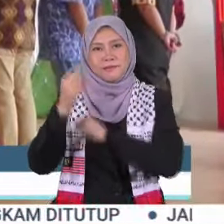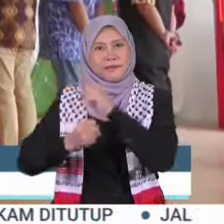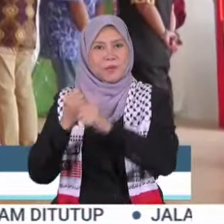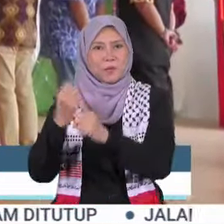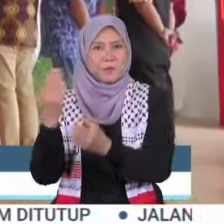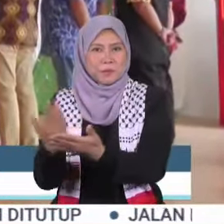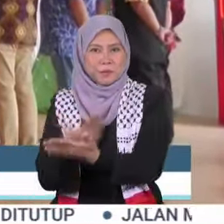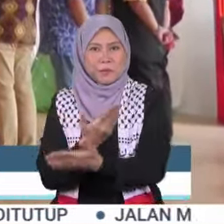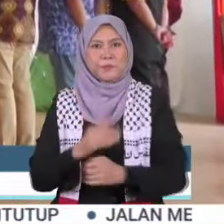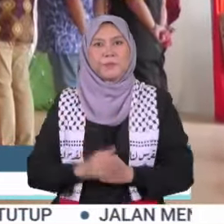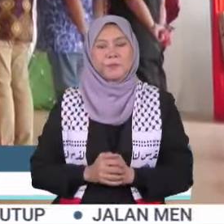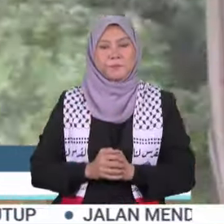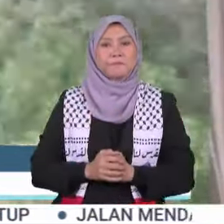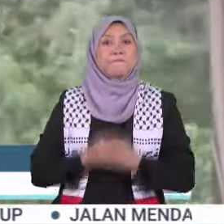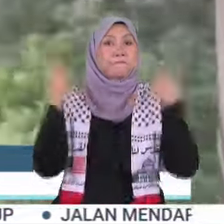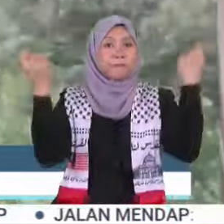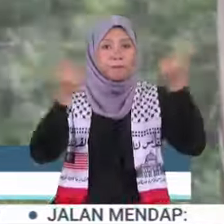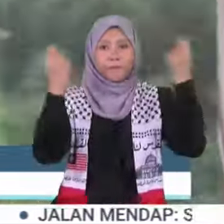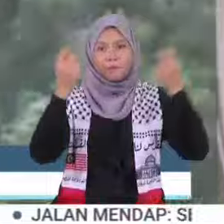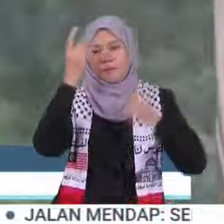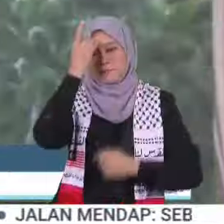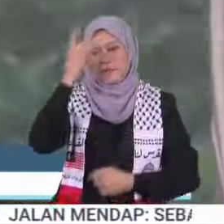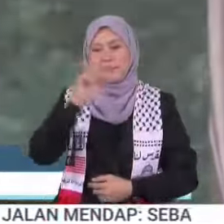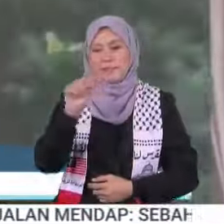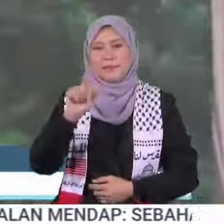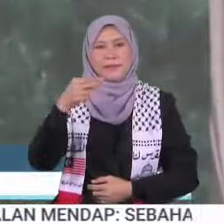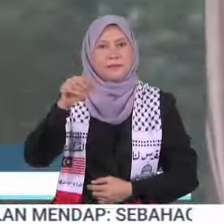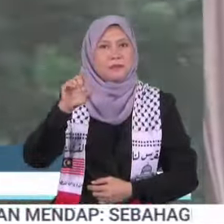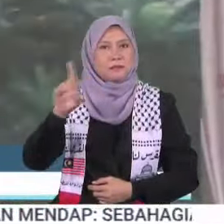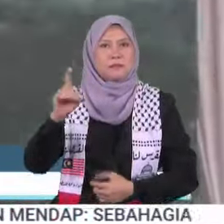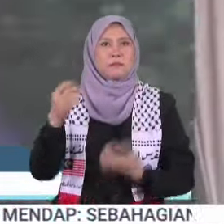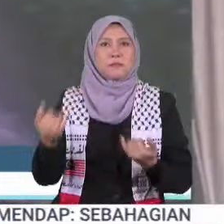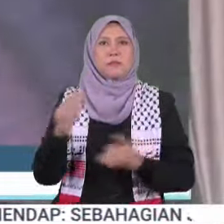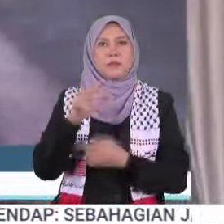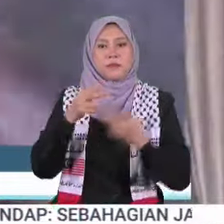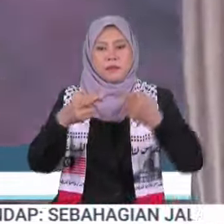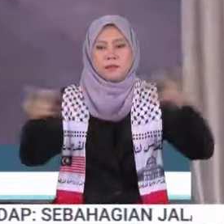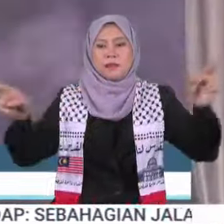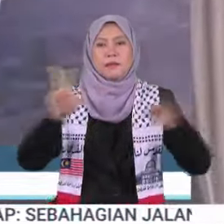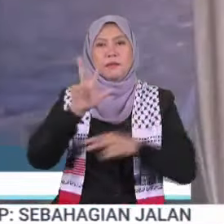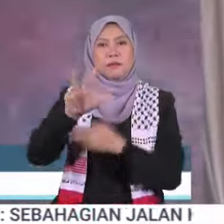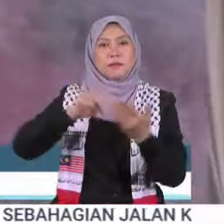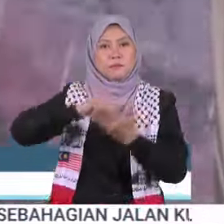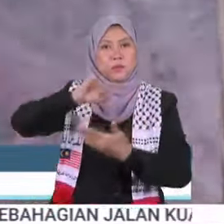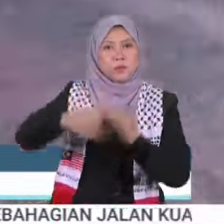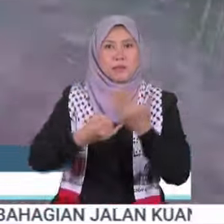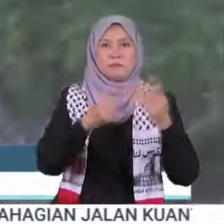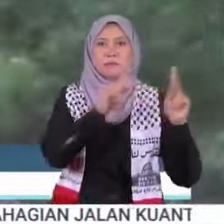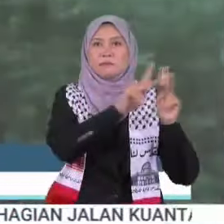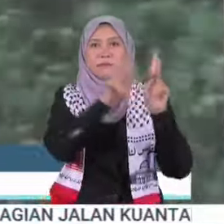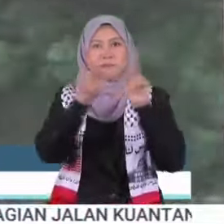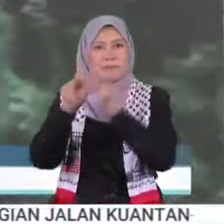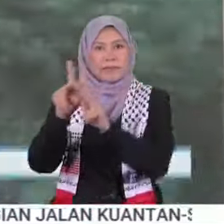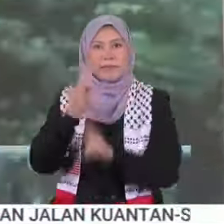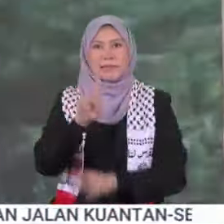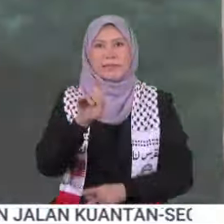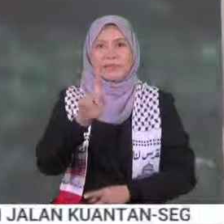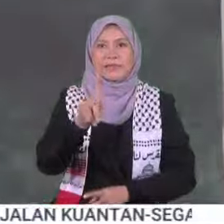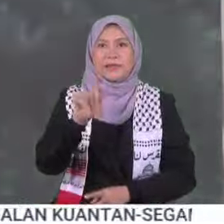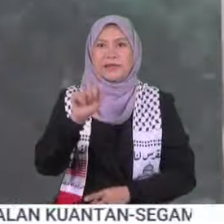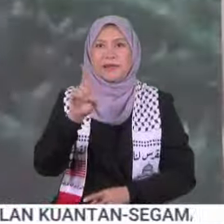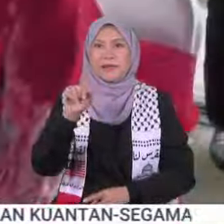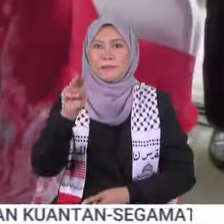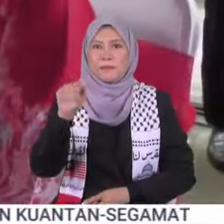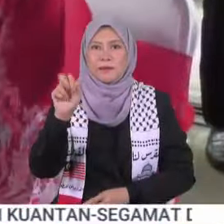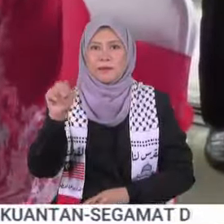Kedamaian. Pada majlis itu, Datuk Seri Dr. Ahmad Zahid turut melancarkan tiga projek naik taraf jalan luar bandar Kedamaian yang melibatkan